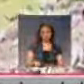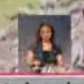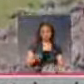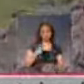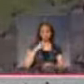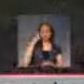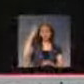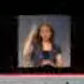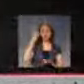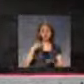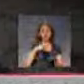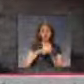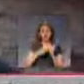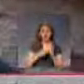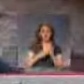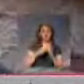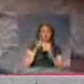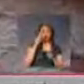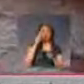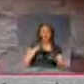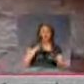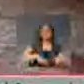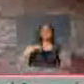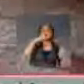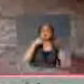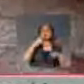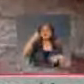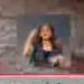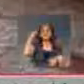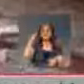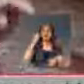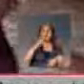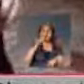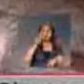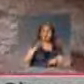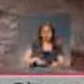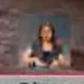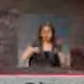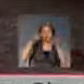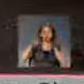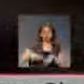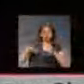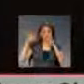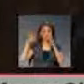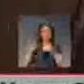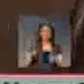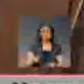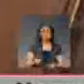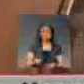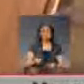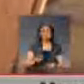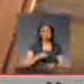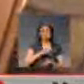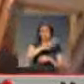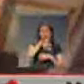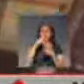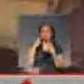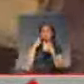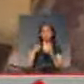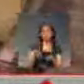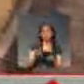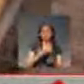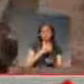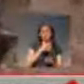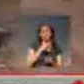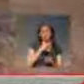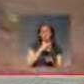ربنا. يعني بيتي غرقان، انا من رمضان وانا نفس النظام ده، الناس تنام وتصحى وانا انزح، ولا الشارع كله يشهد لحد اخر ما